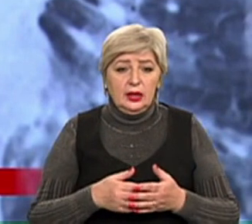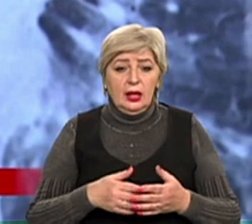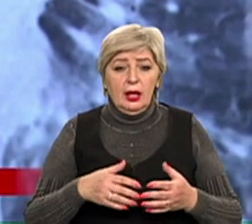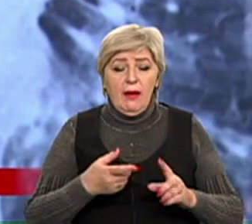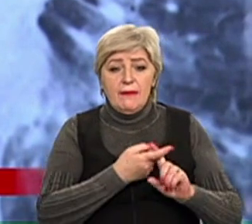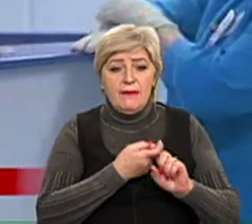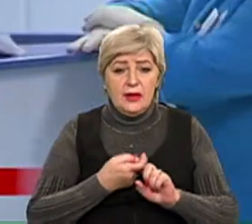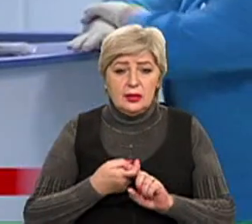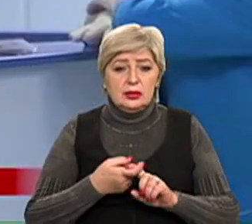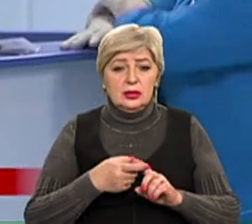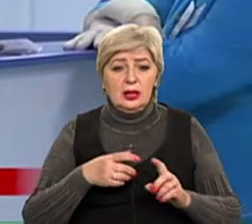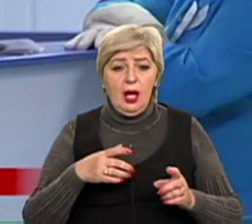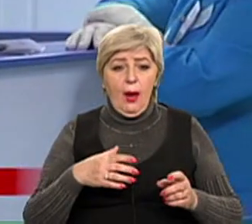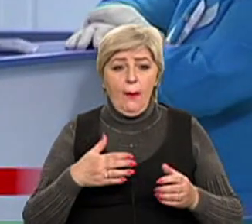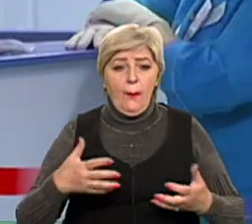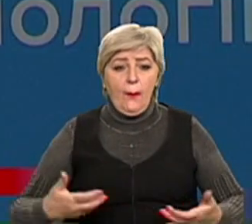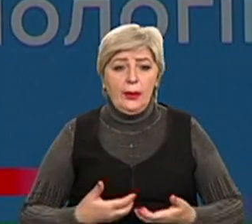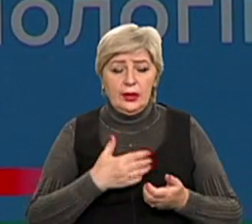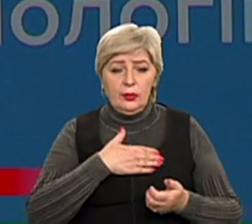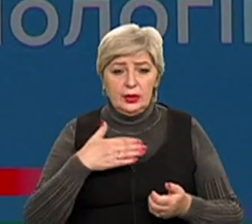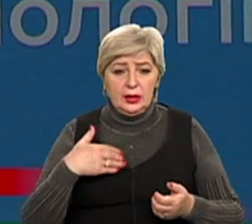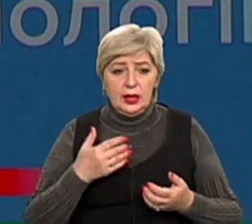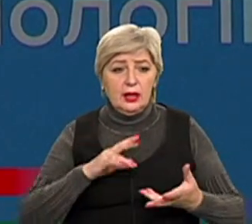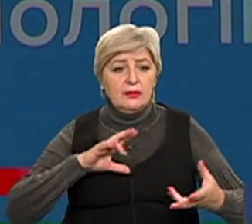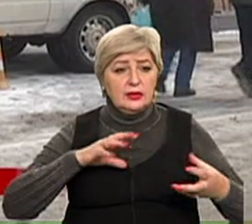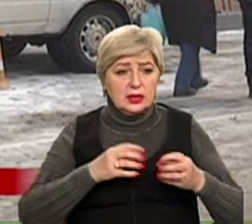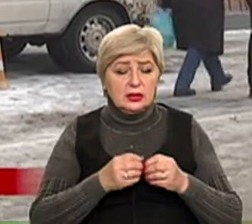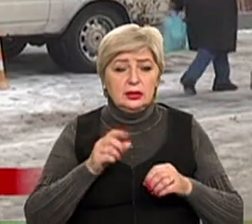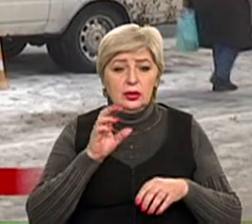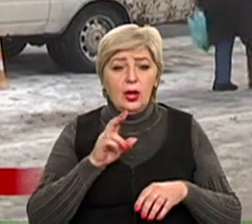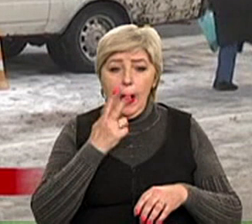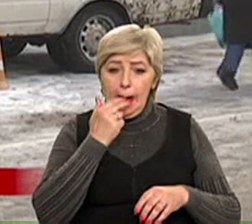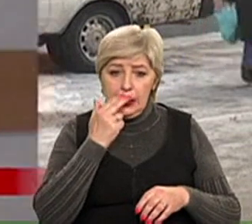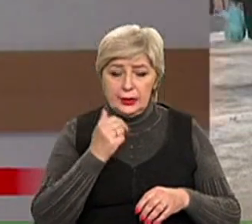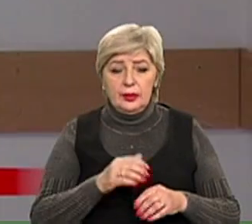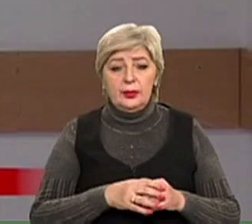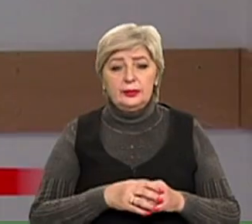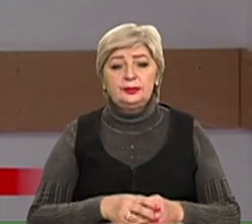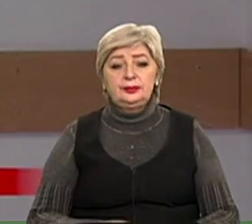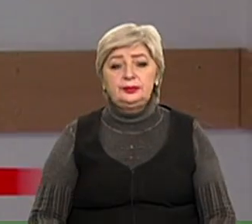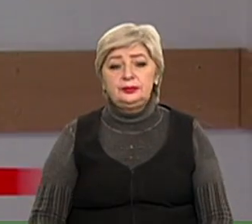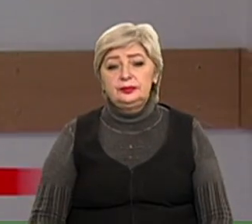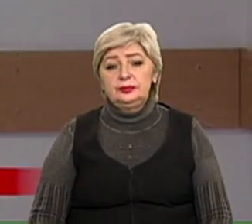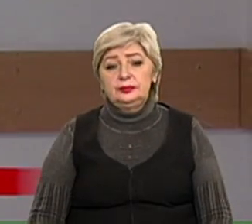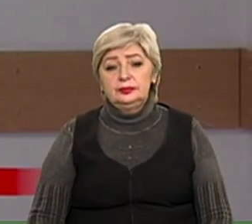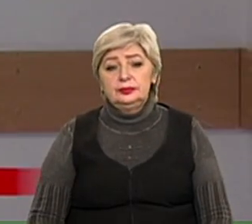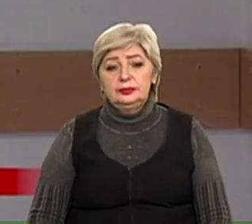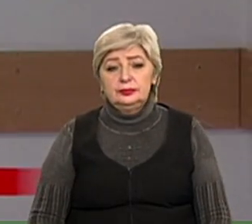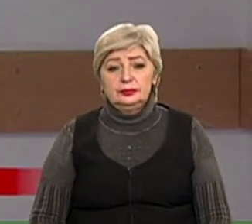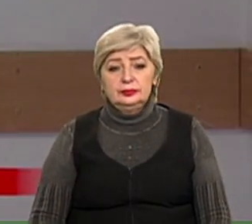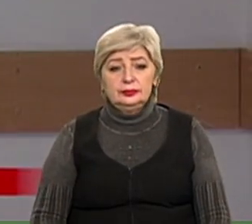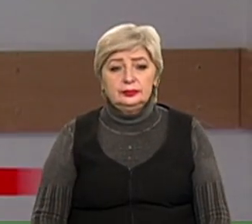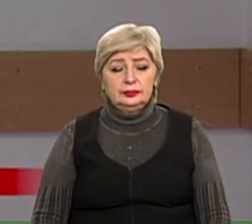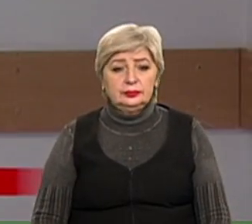бактеріальна пневмонія – це наслідок грипу, у який саме вірус був у померлого, визначити не вдалося. Аліна Моренко, Ліліана Левченко,